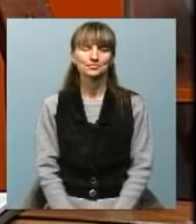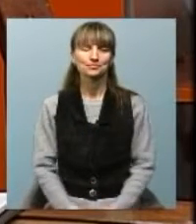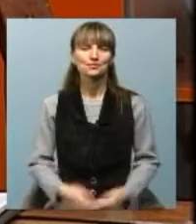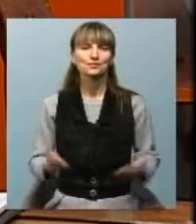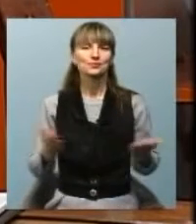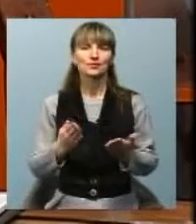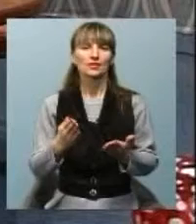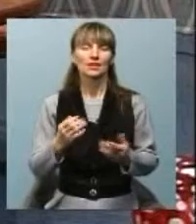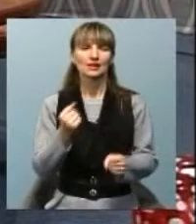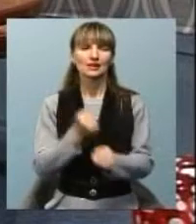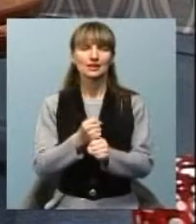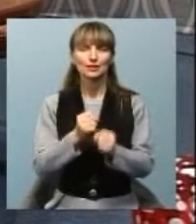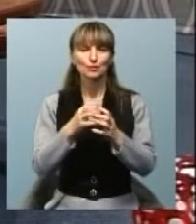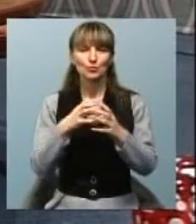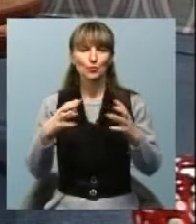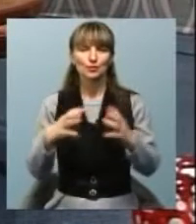Як вона надувати бульбашки?